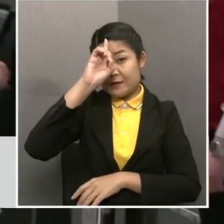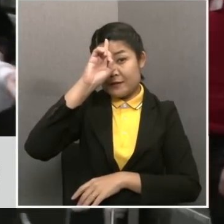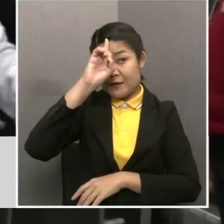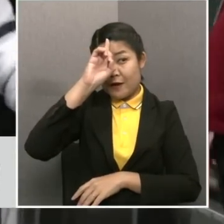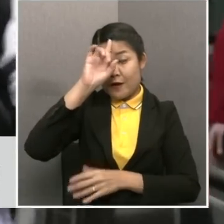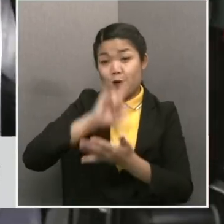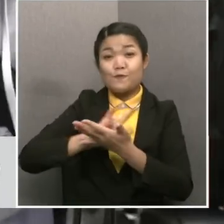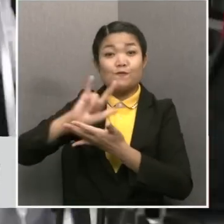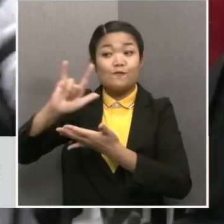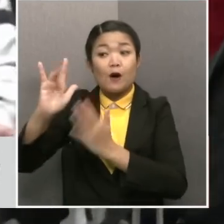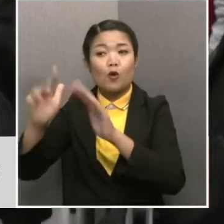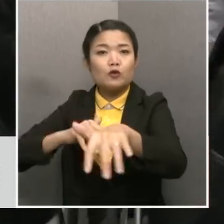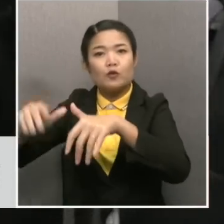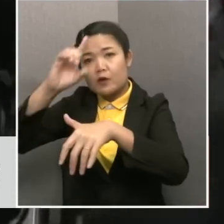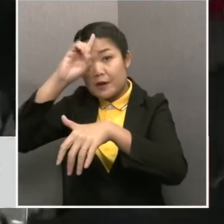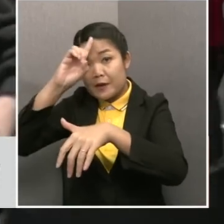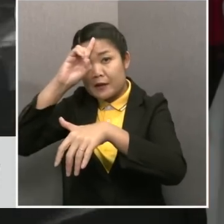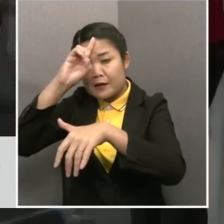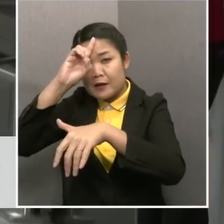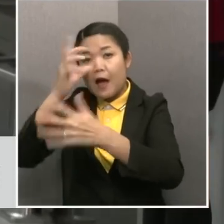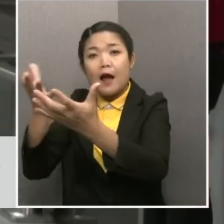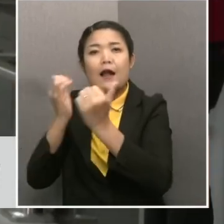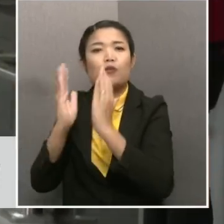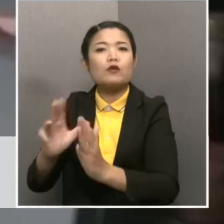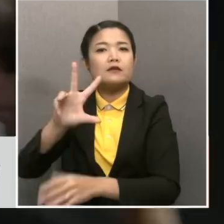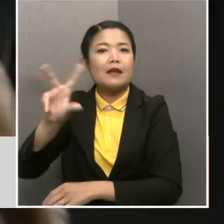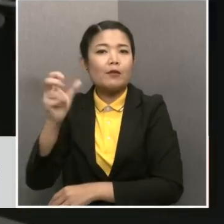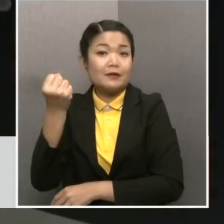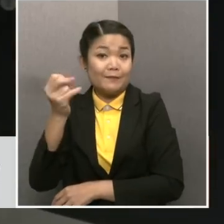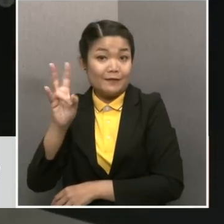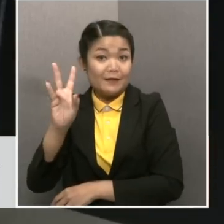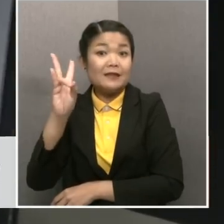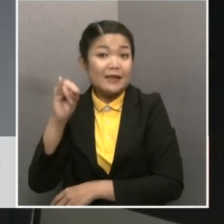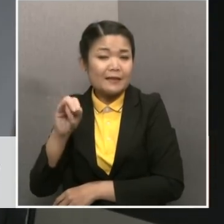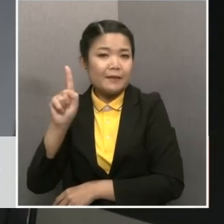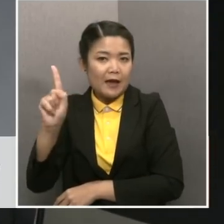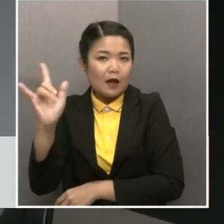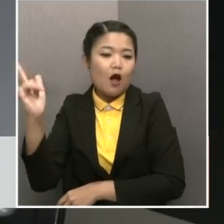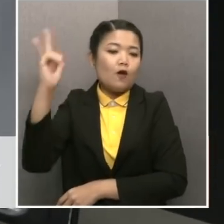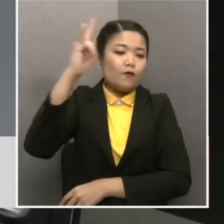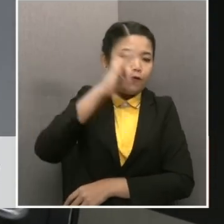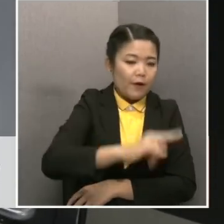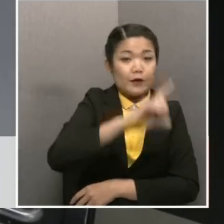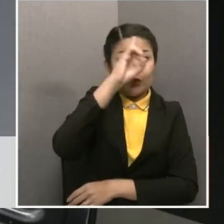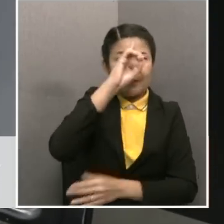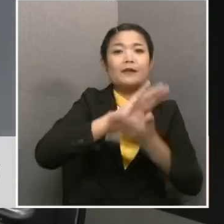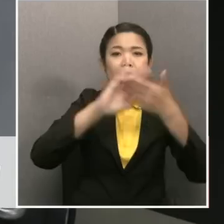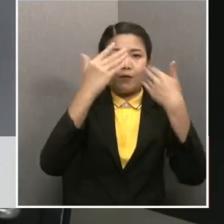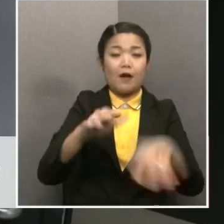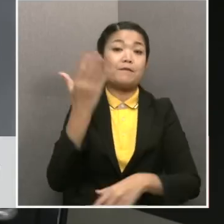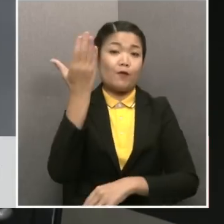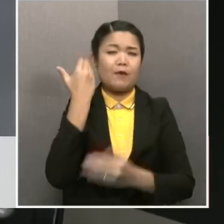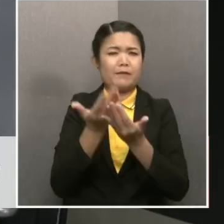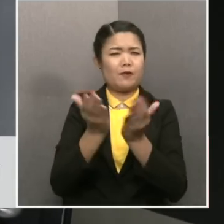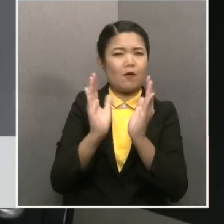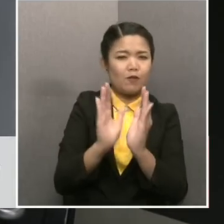อพยพชาวเยอรมนีชุดแรก371คนออกจากอิสราเอลกลับถึงแฟรงก์เฟิร์ตแล้วเมื่อวานนี้มีครอบครั